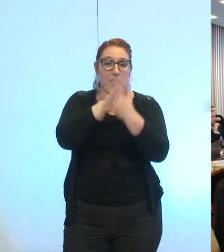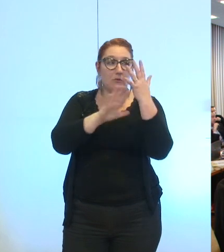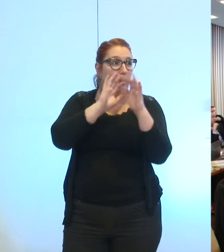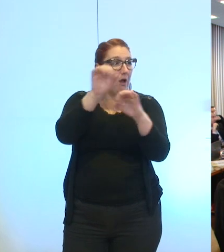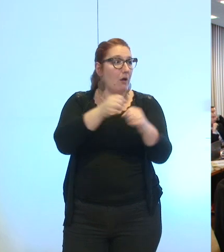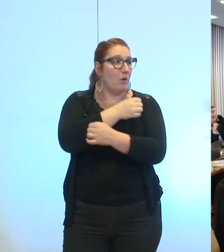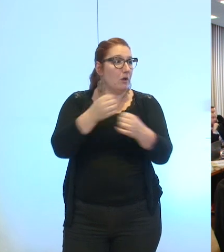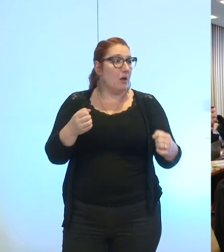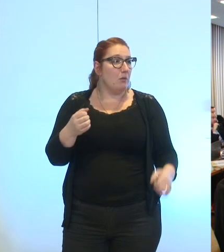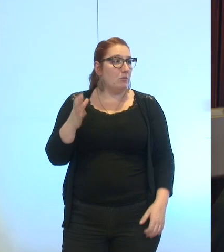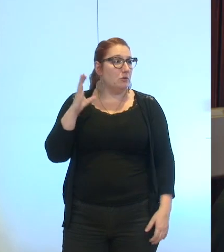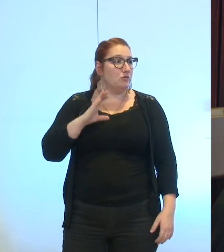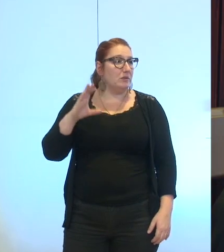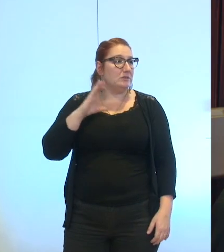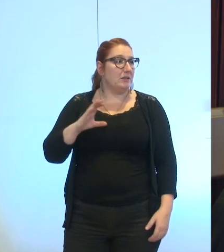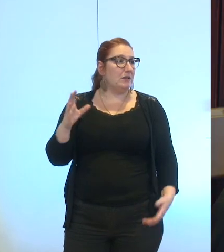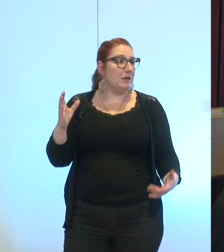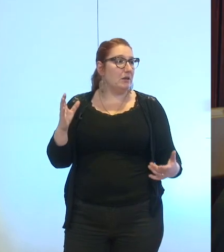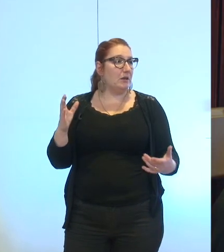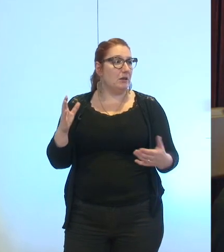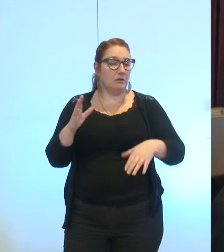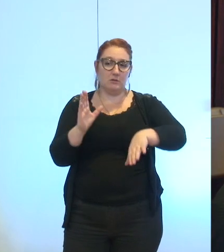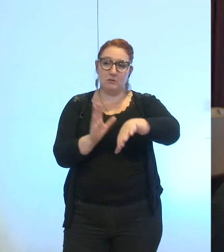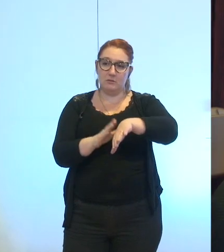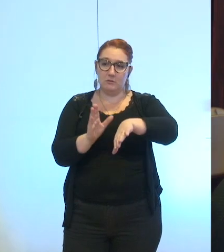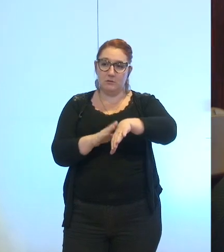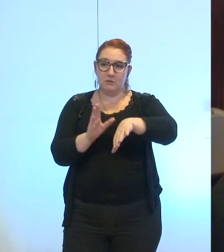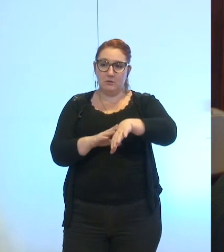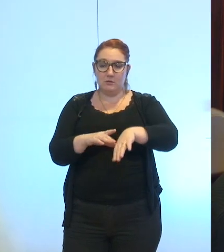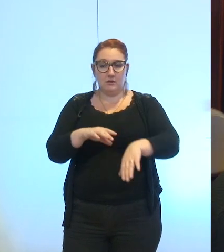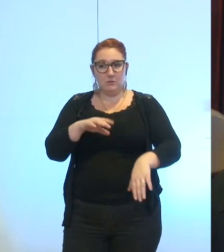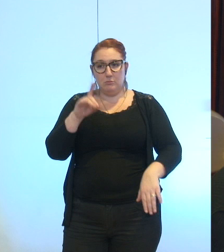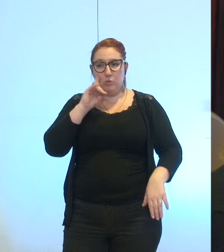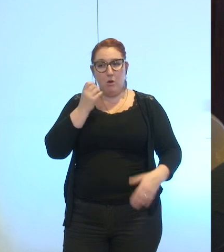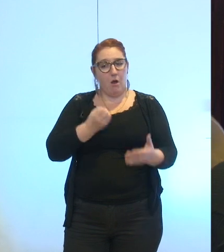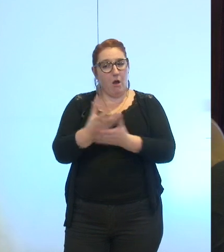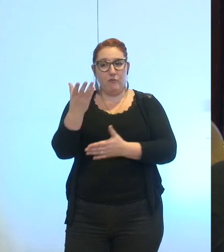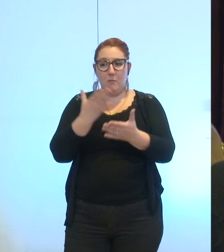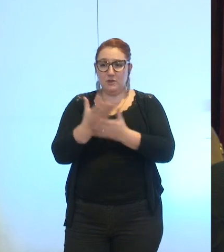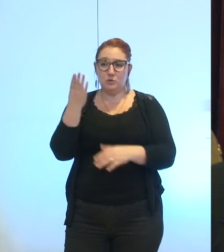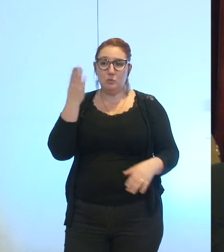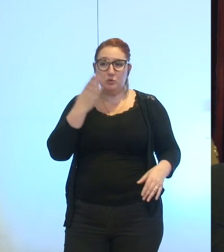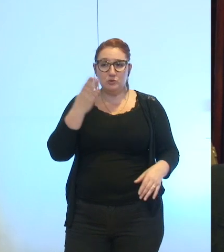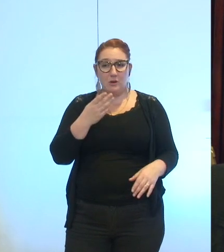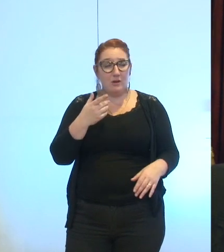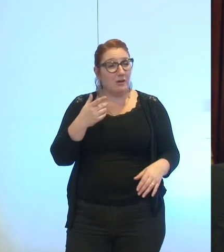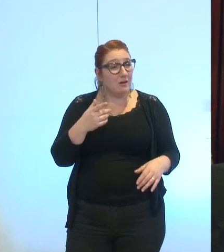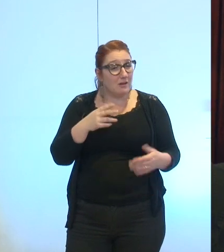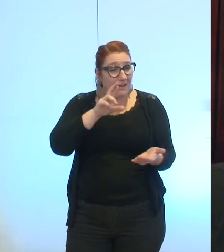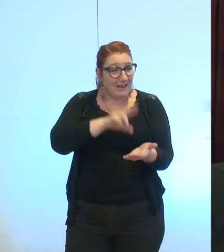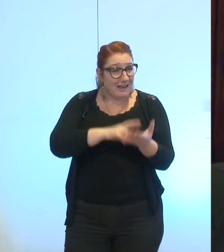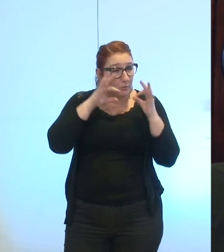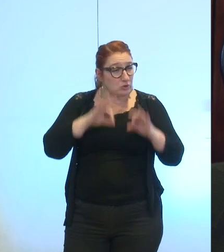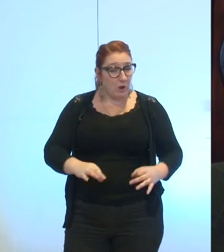la mémoire oui parce que je pense qu'il y en a besoin en terme d'information dire qu'on dépense sans compter dans la réforme des rythmes